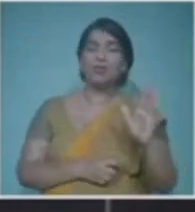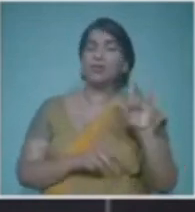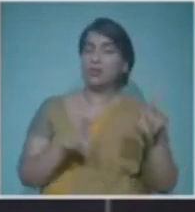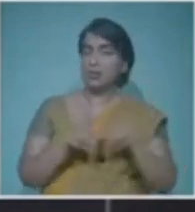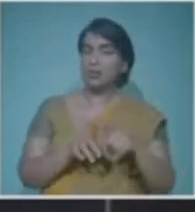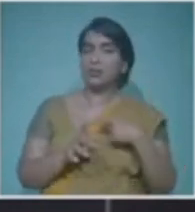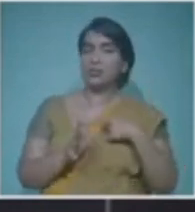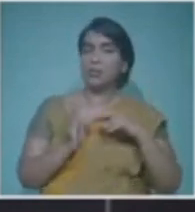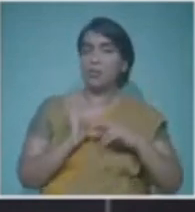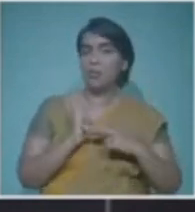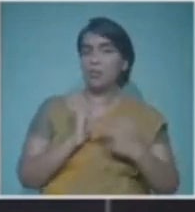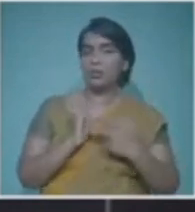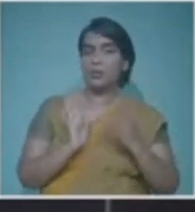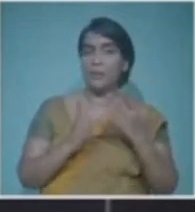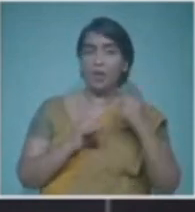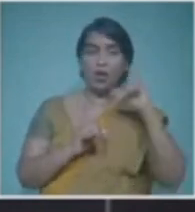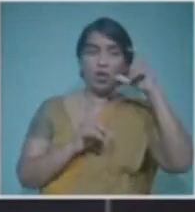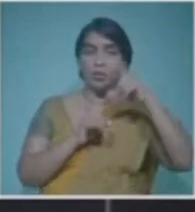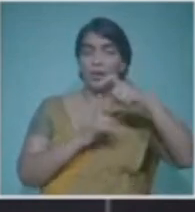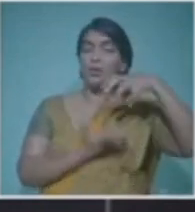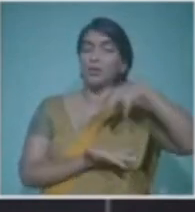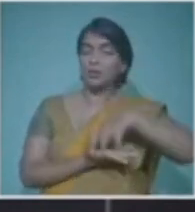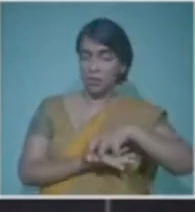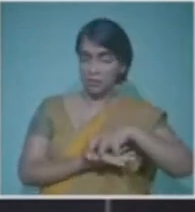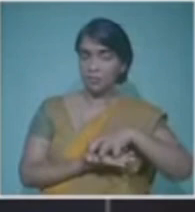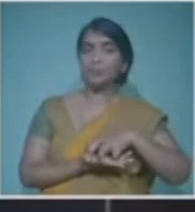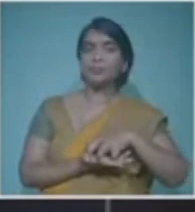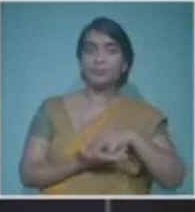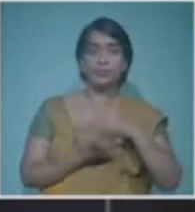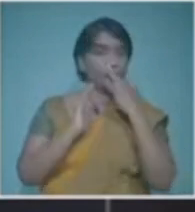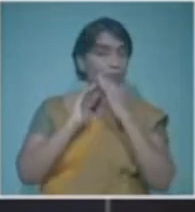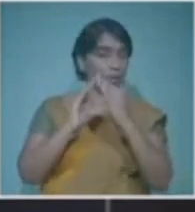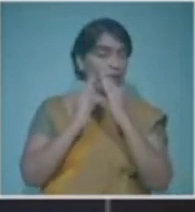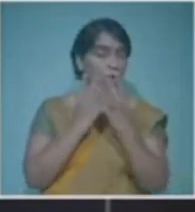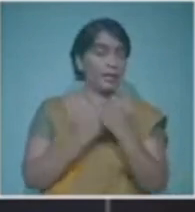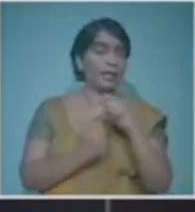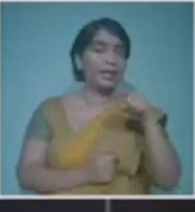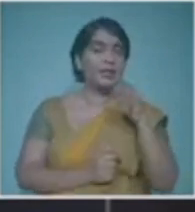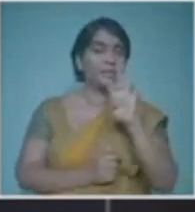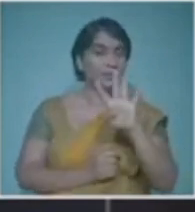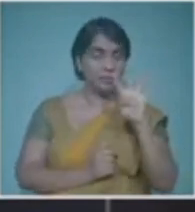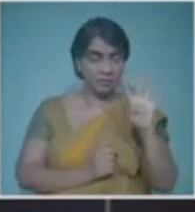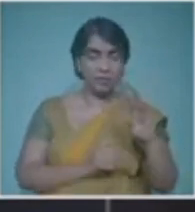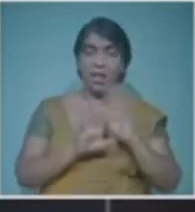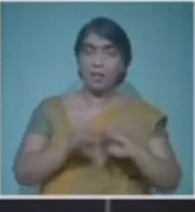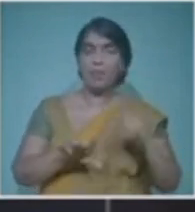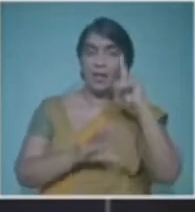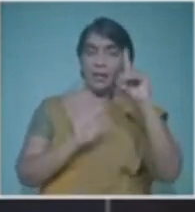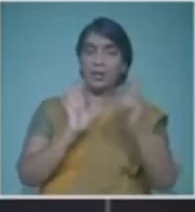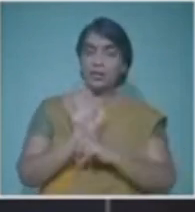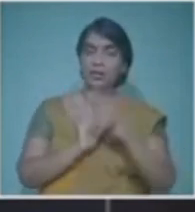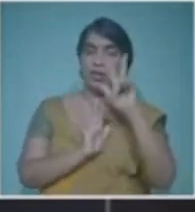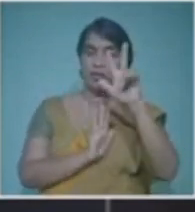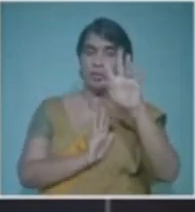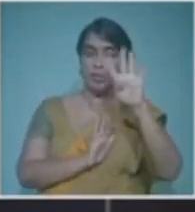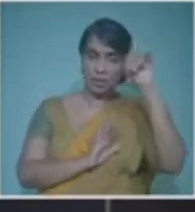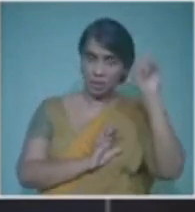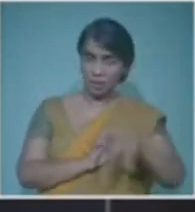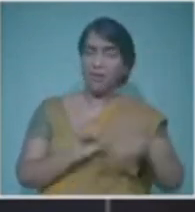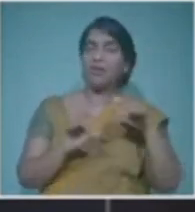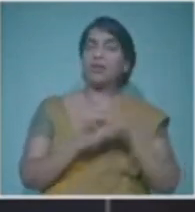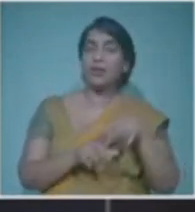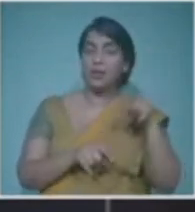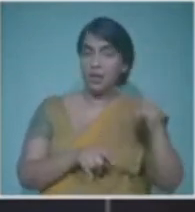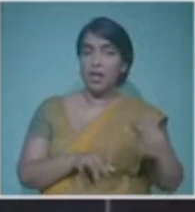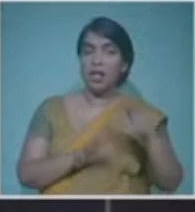නියම ව්‍යාපෘතියක් ආරම්භ කළා කොළඹ නගරේ පාසල් 144 දරු 184,000ක් ඉන්නේ. එයින්